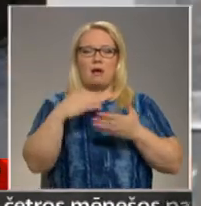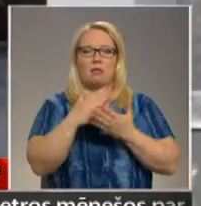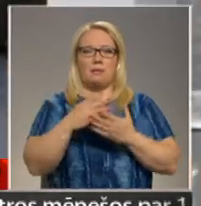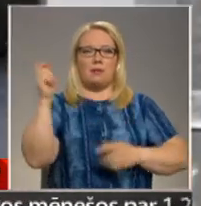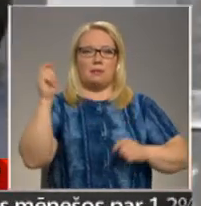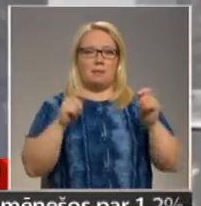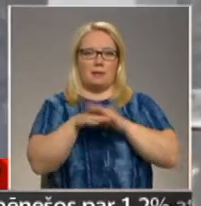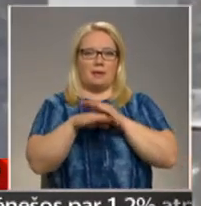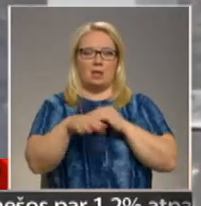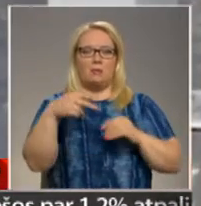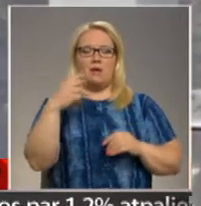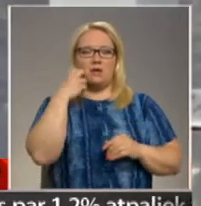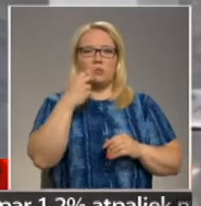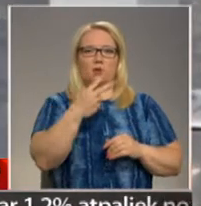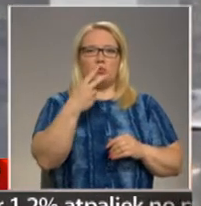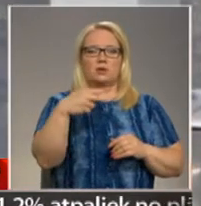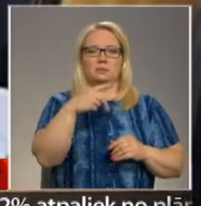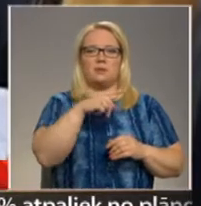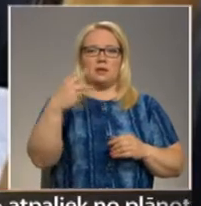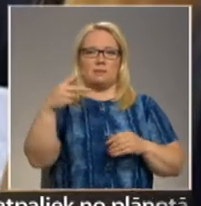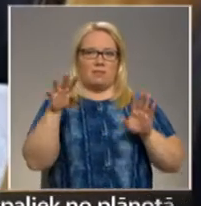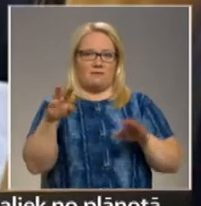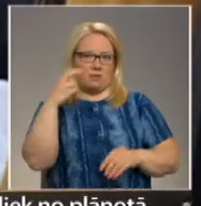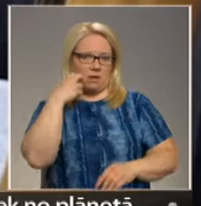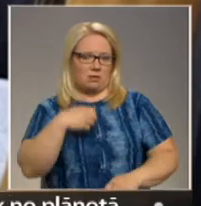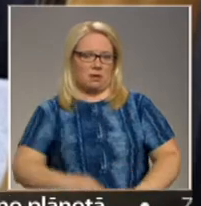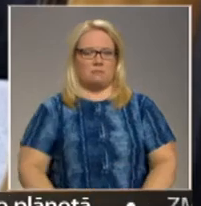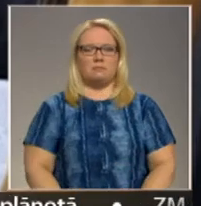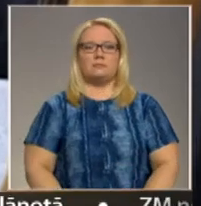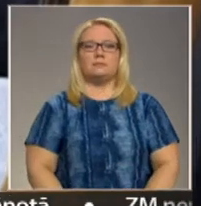vecumā no 20 līdz 39 gadiem. Jānis Sproģis, Cins, Elvis Puķeits, TV Kurzeme.